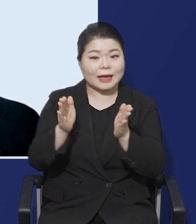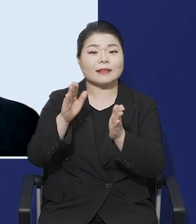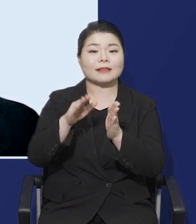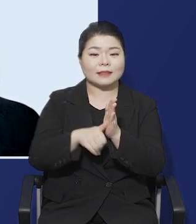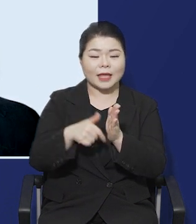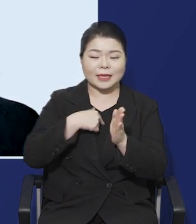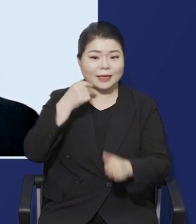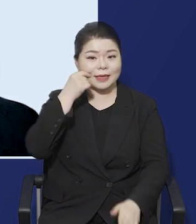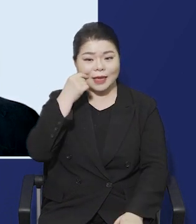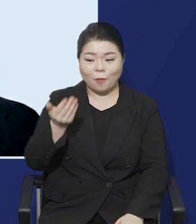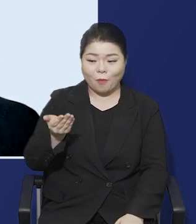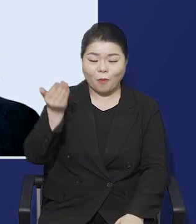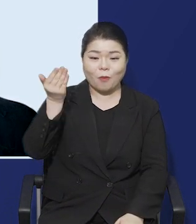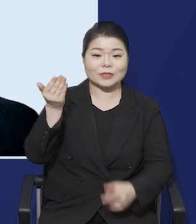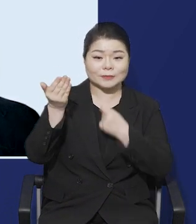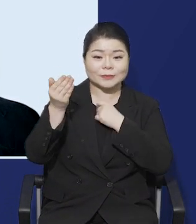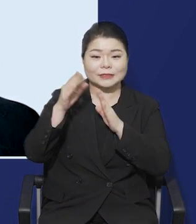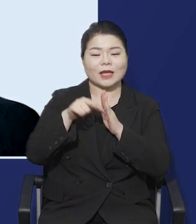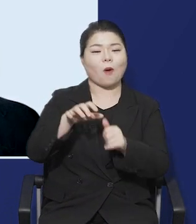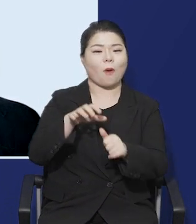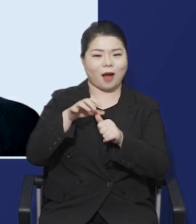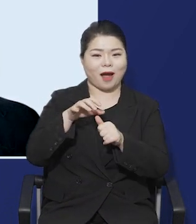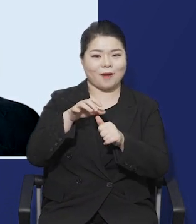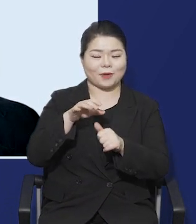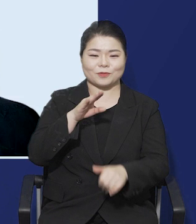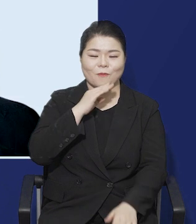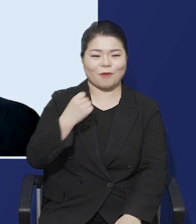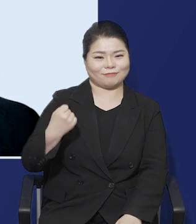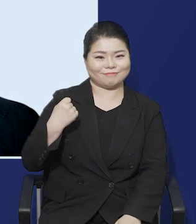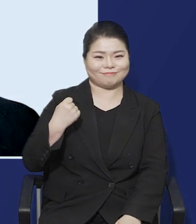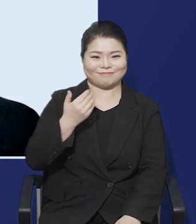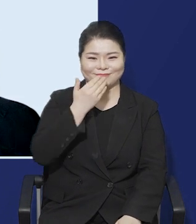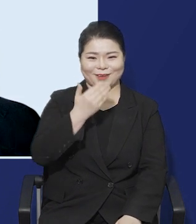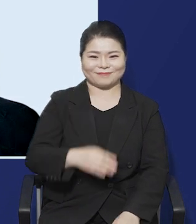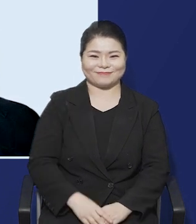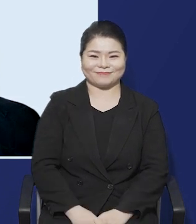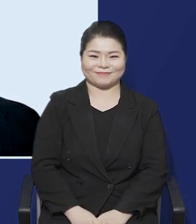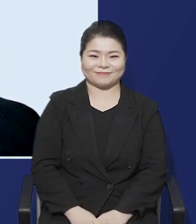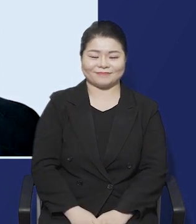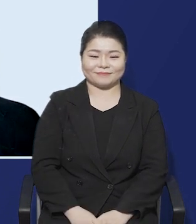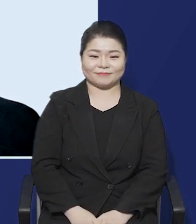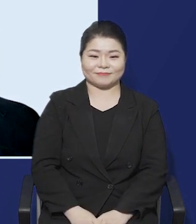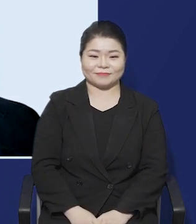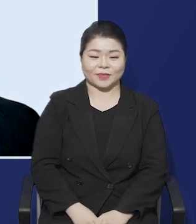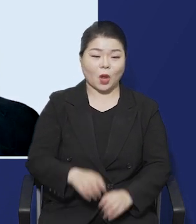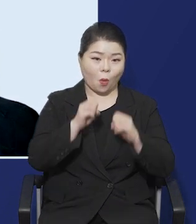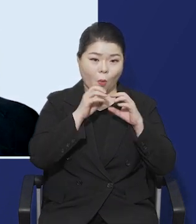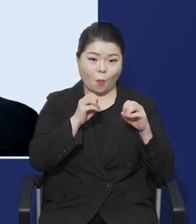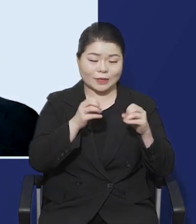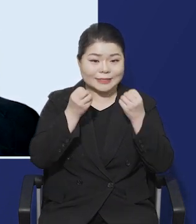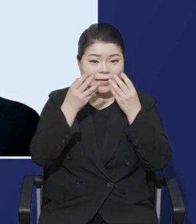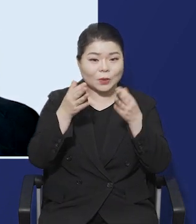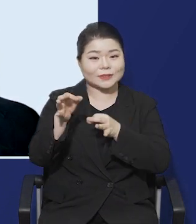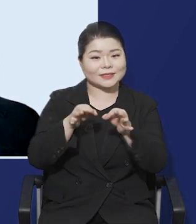때 이렇게 디지털 마케팅을 활용하면은 그런 강력한 브랜드 구축을 할 수가 있습니다. 결국에 디지털 마케팅은